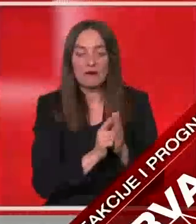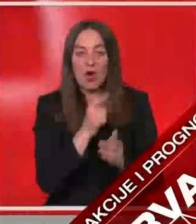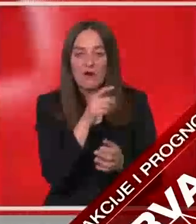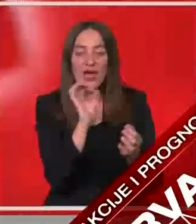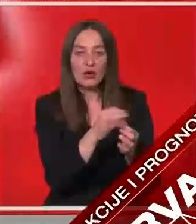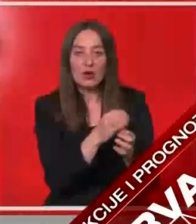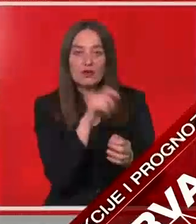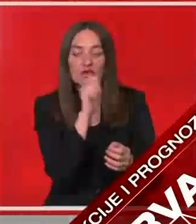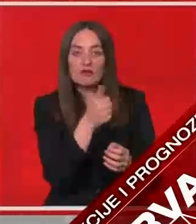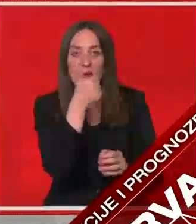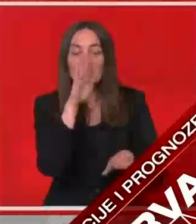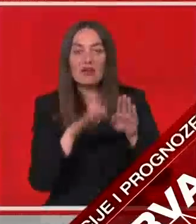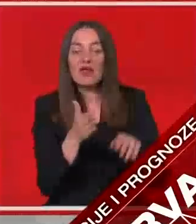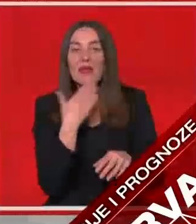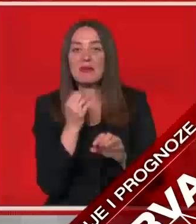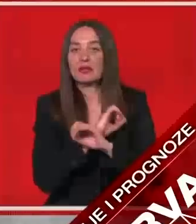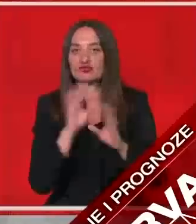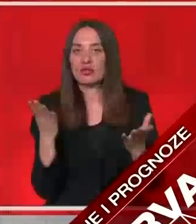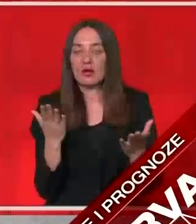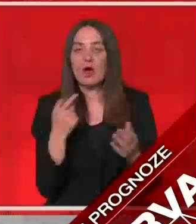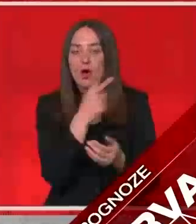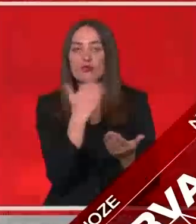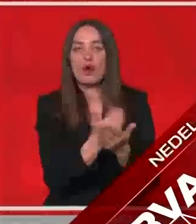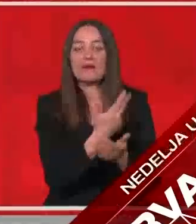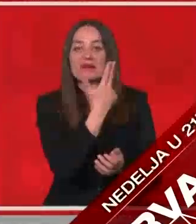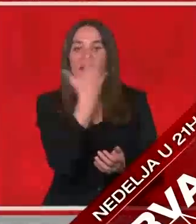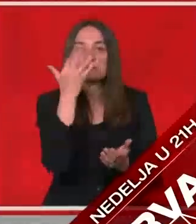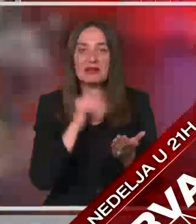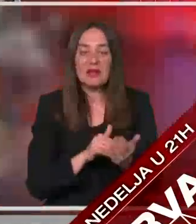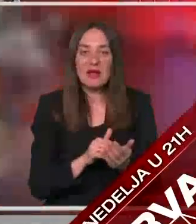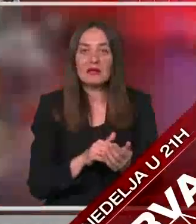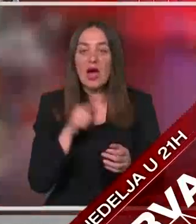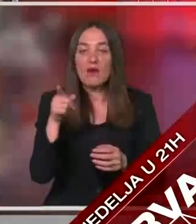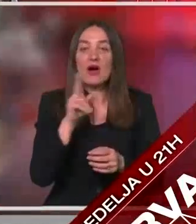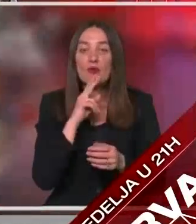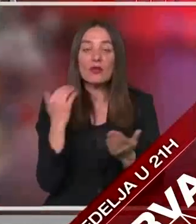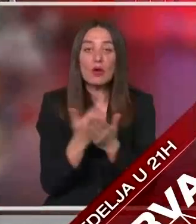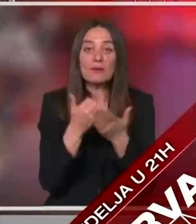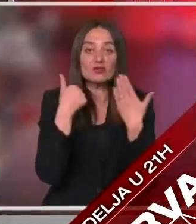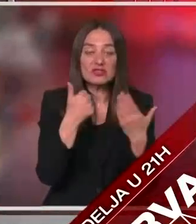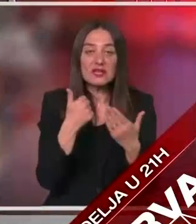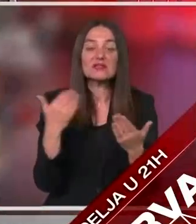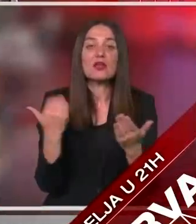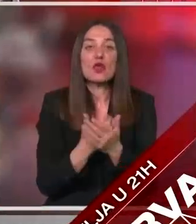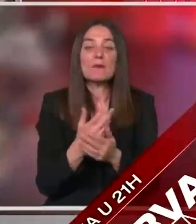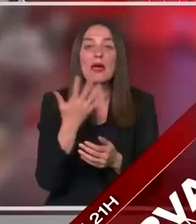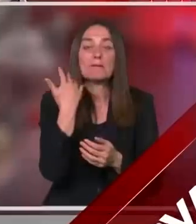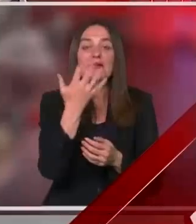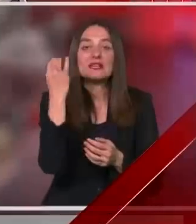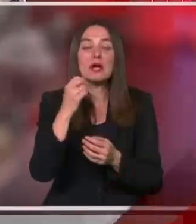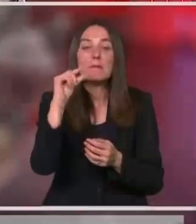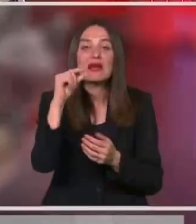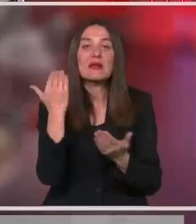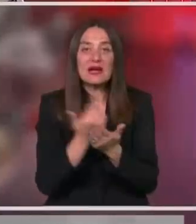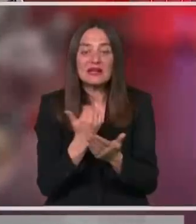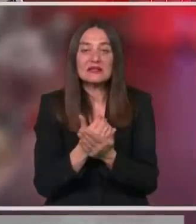i obućar u prvoj meri nema ništa. I on dobije 35.000. A ovaj koji dobije 60, dobije 50% minimalne